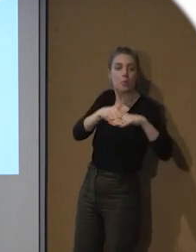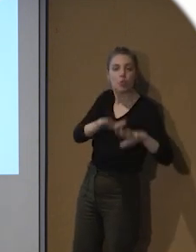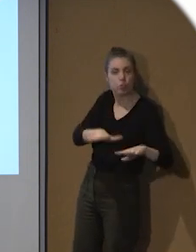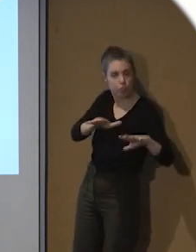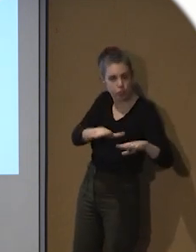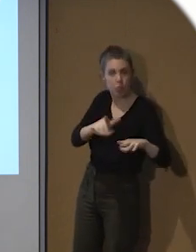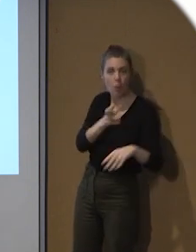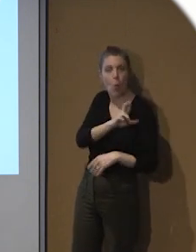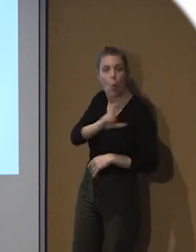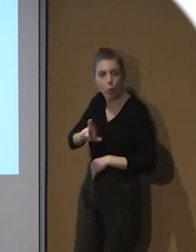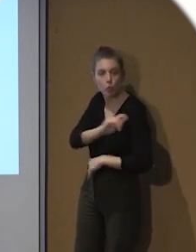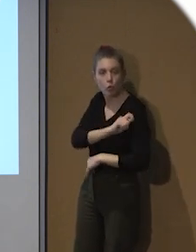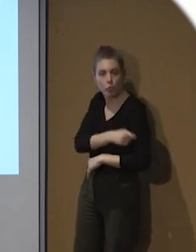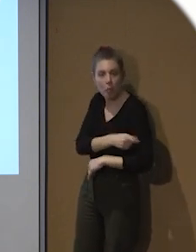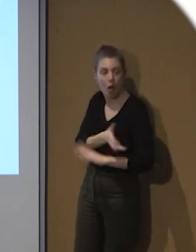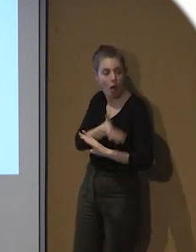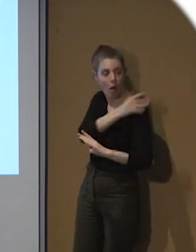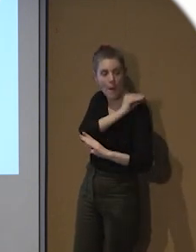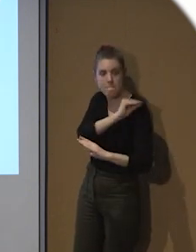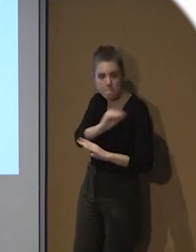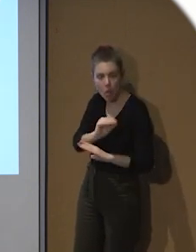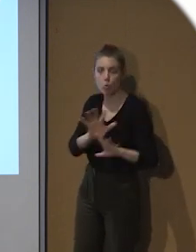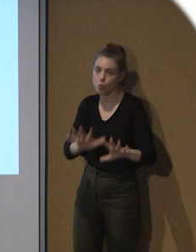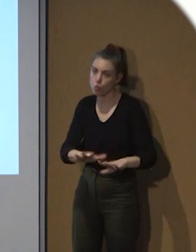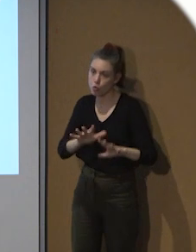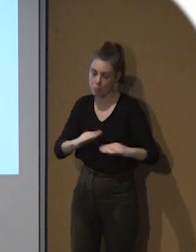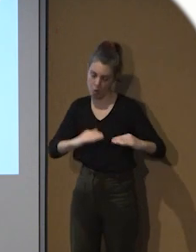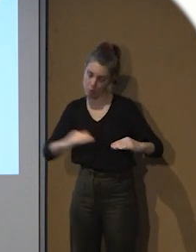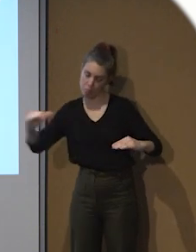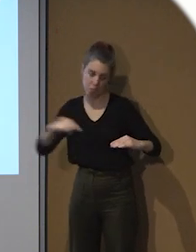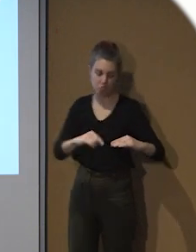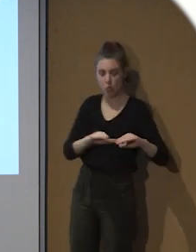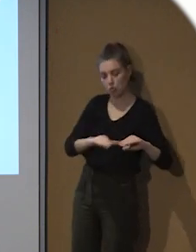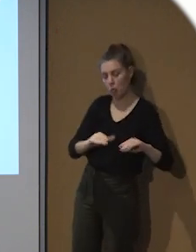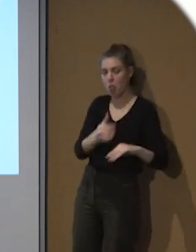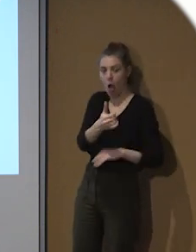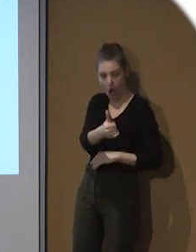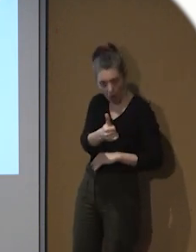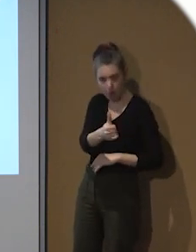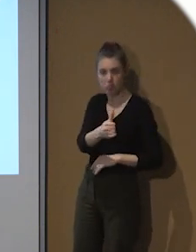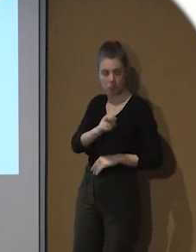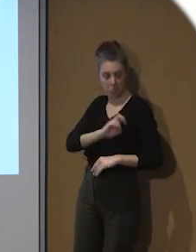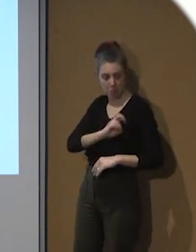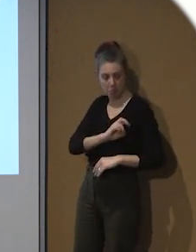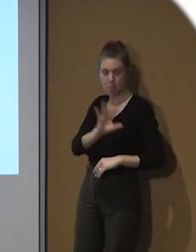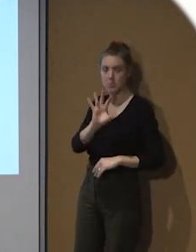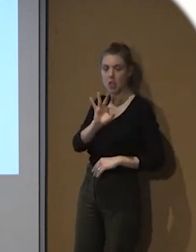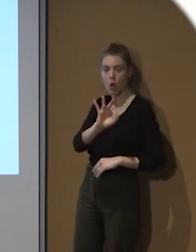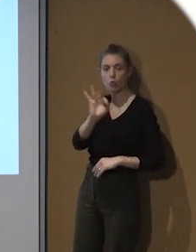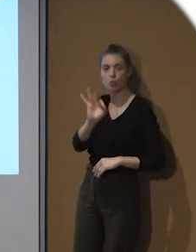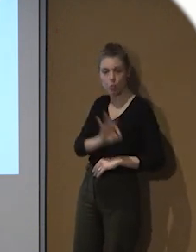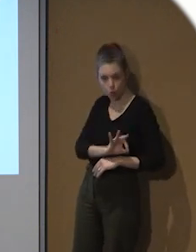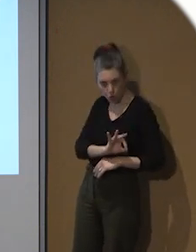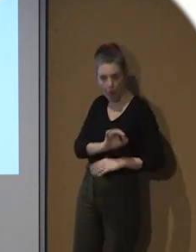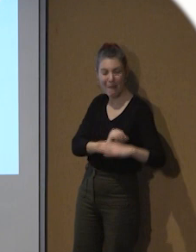d'activité physique, on va commencer doucement sur la zone 1, à 50% de la fréquence cardiaque maximale. Et puis, au fur et à